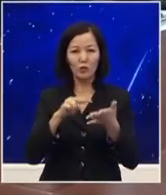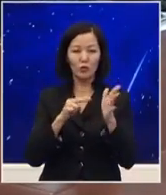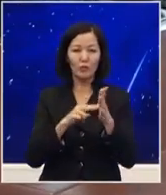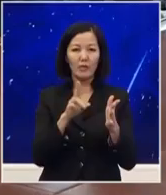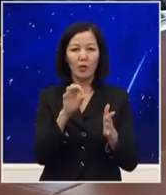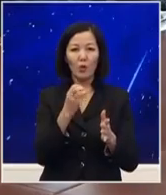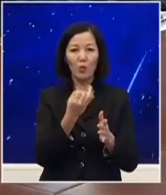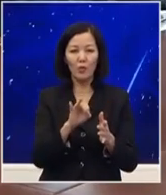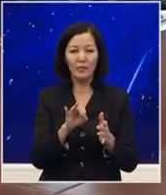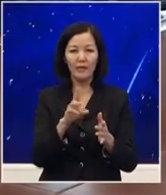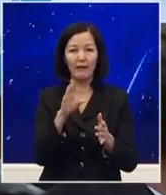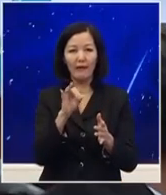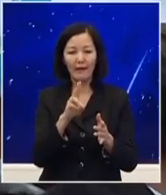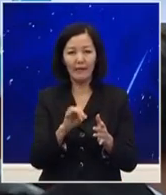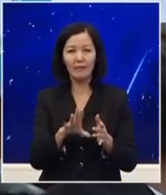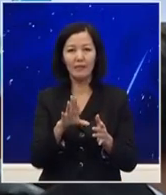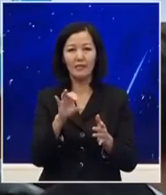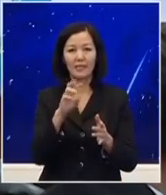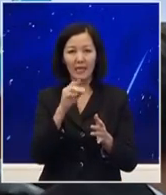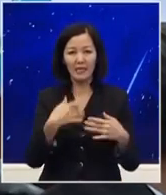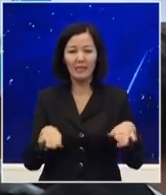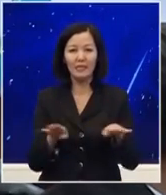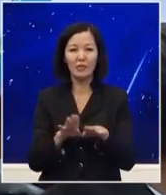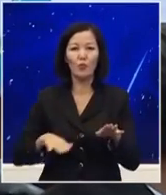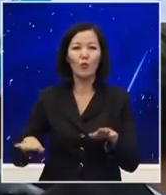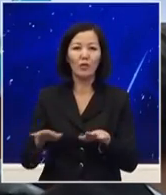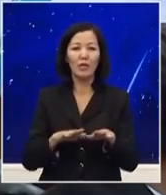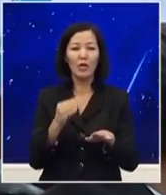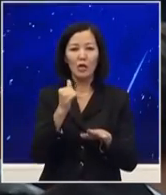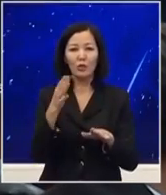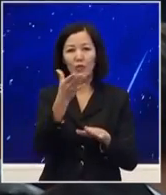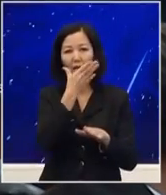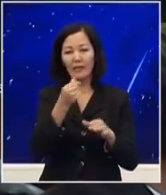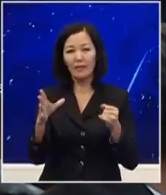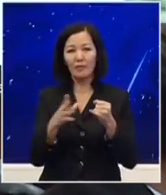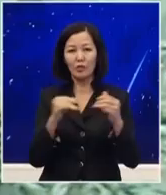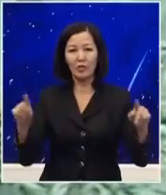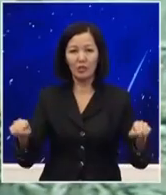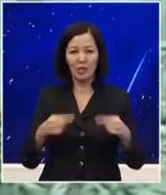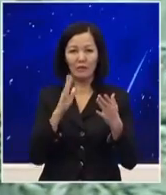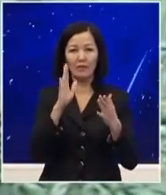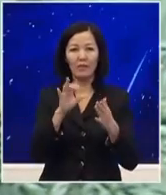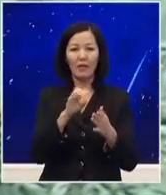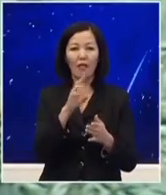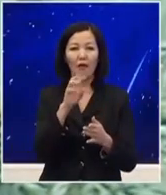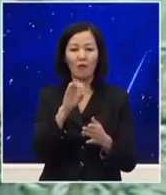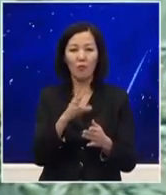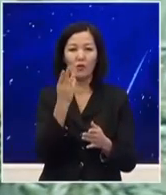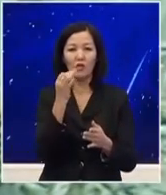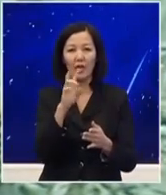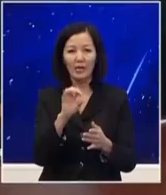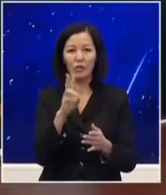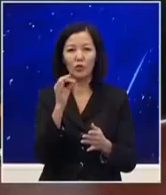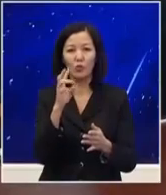2021-2022 жылғы жоспарлы Көлсай, Қайыңды, Саты сынды өңірдегі жетісудің жауһарлары жанданады. Алакөл